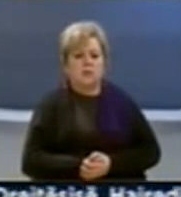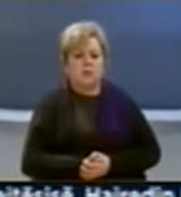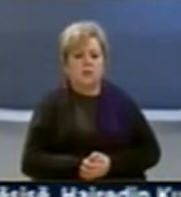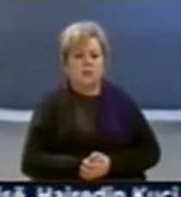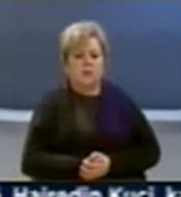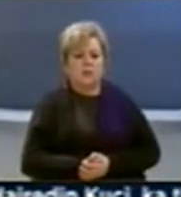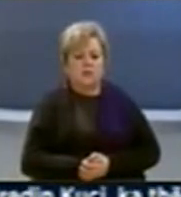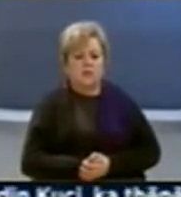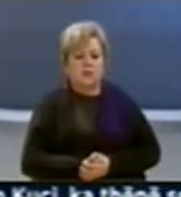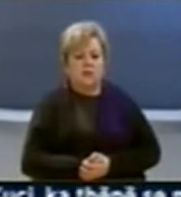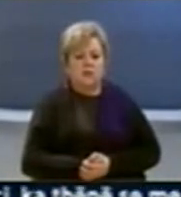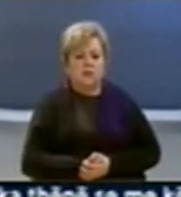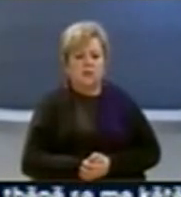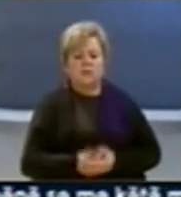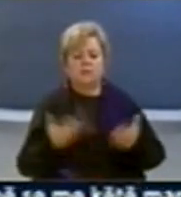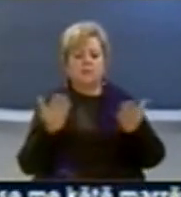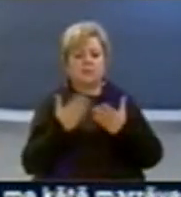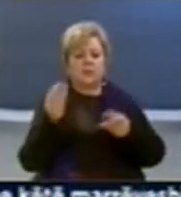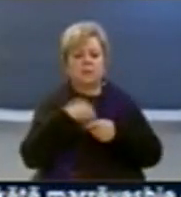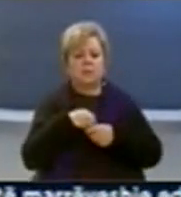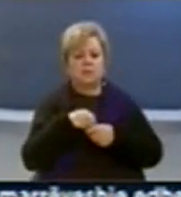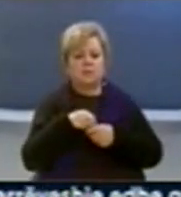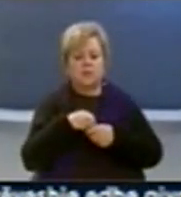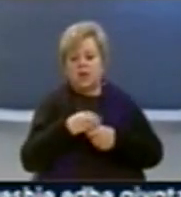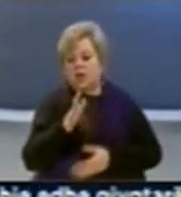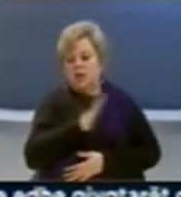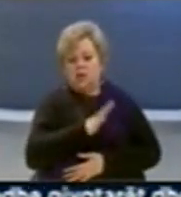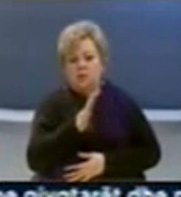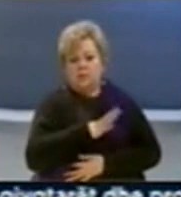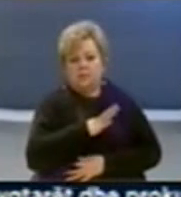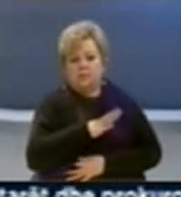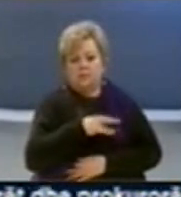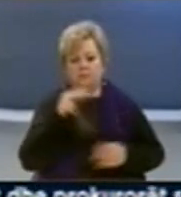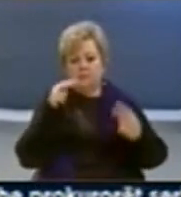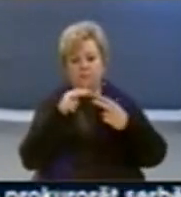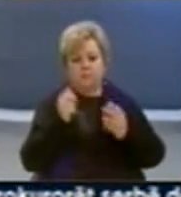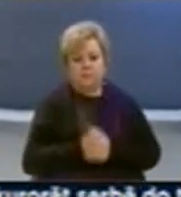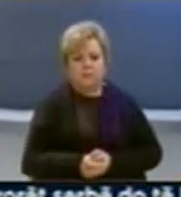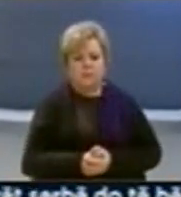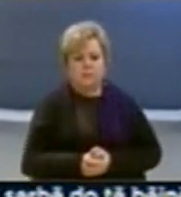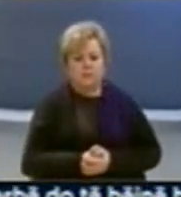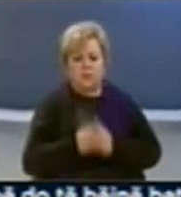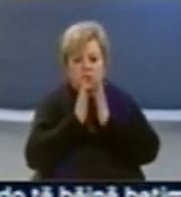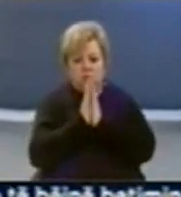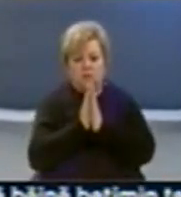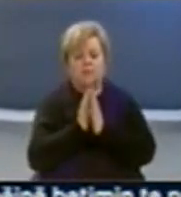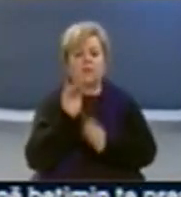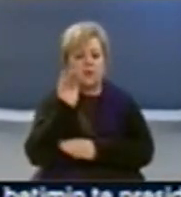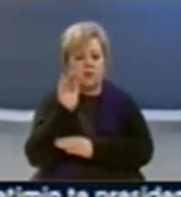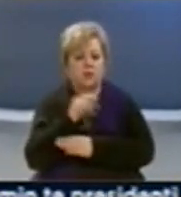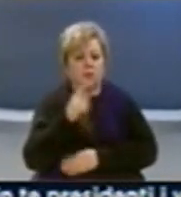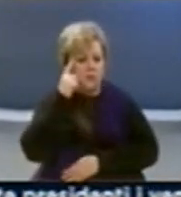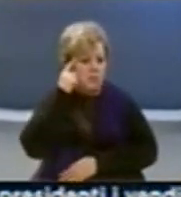pa, sepse kemi hise. Dhe këto janë rreziqe për cilat do të ballafaqoheni. Juftoj zoti kryeministre, duke mbështetur në